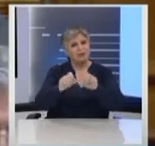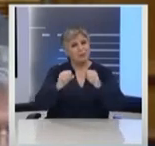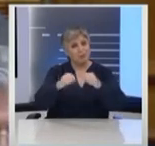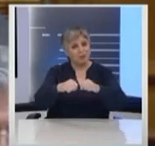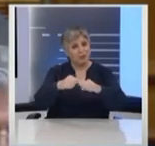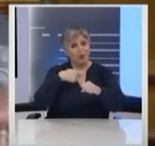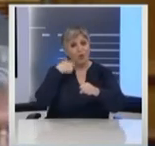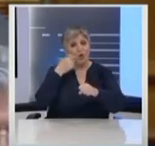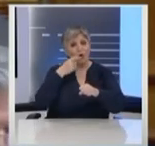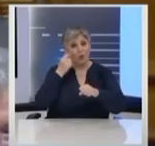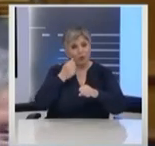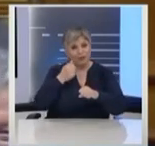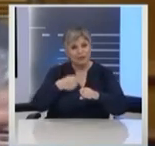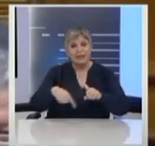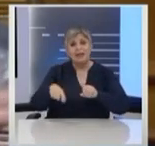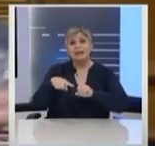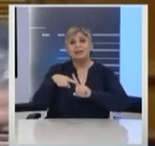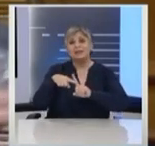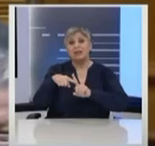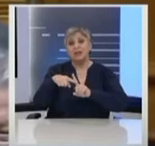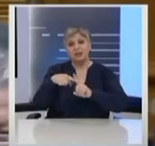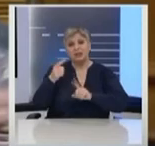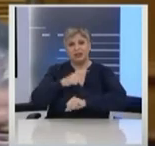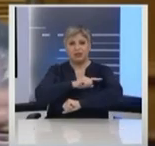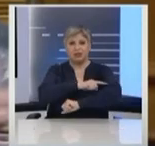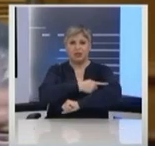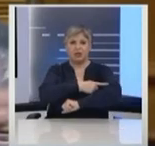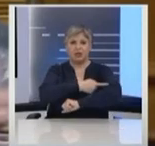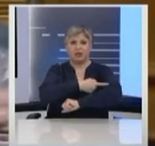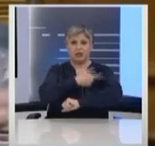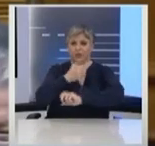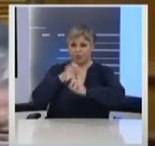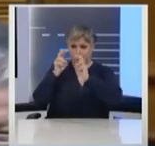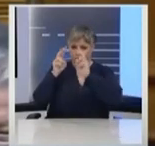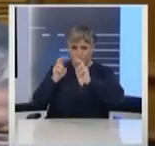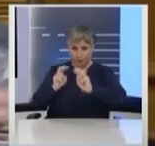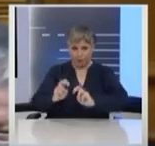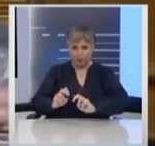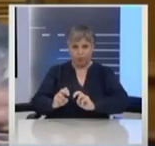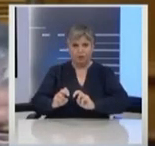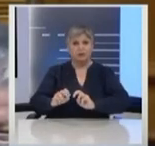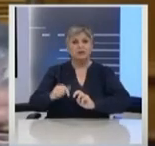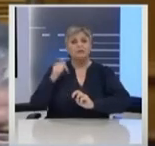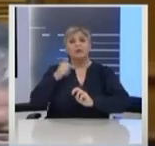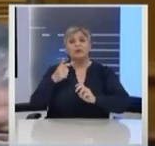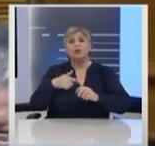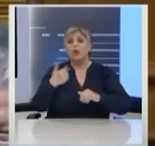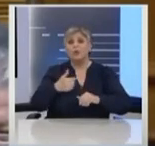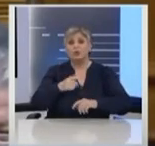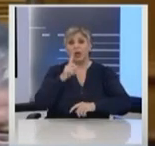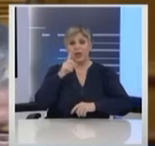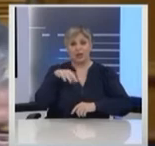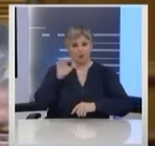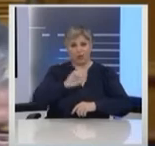ιατρική γνωμάτευση, η οποία δίδεται από επιτροπή με ψυχιάτρους, παιδοψυχιάτρους,